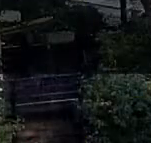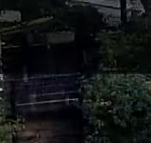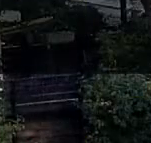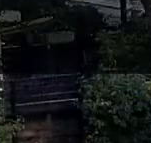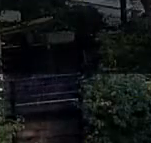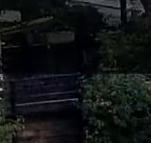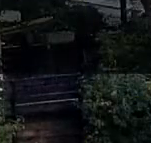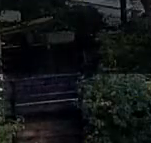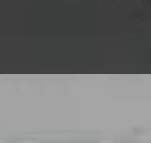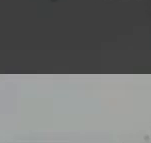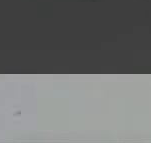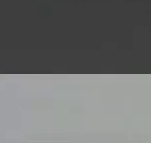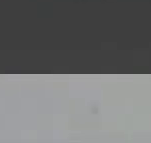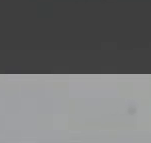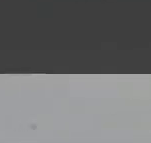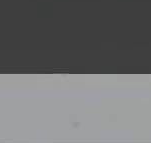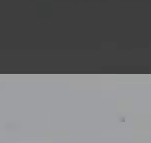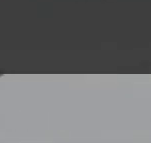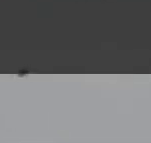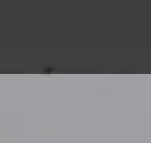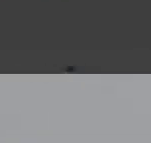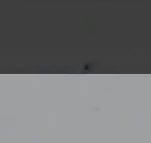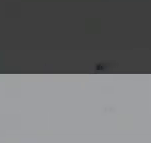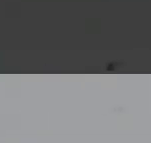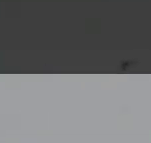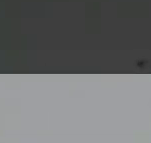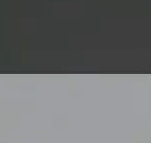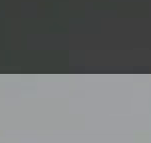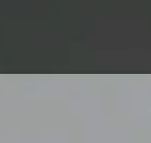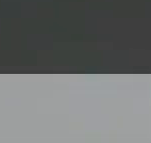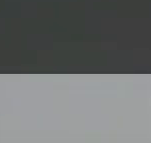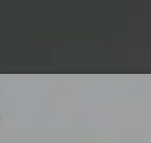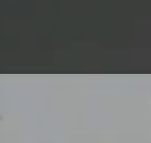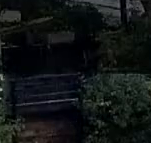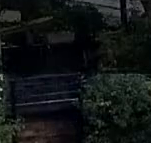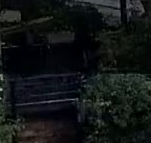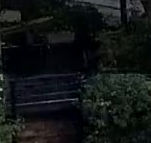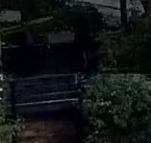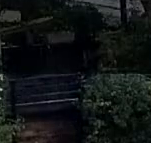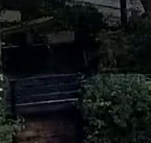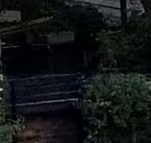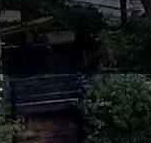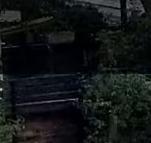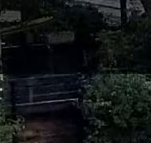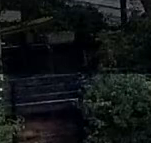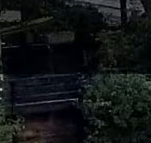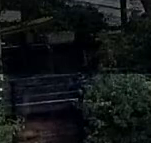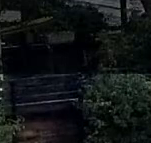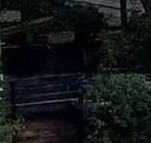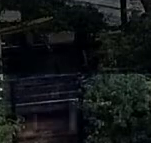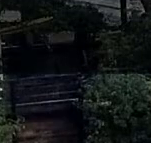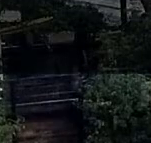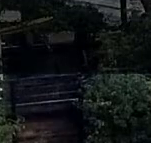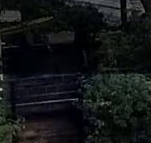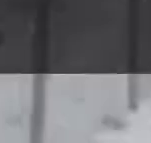ישראל בסופה, אל פיס צובעת את ישראל בלבן, השלג מתפשט מהצפון למרכז, שמים עזים יורדים בכל רחבי